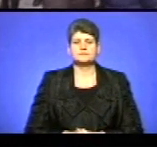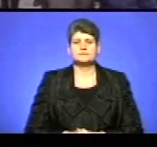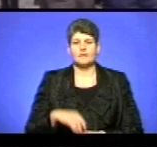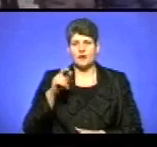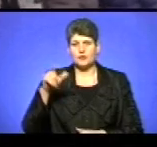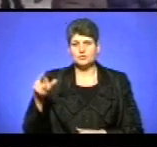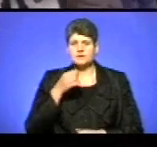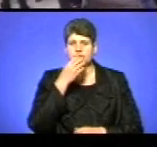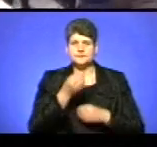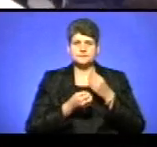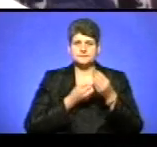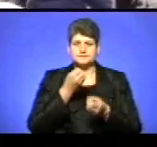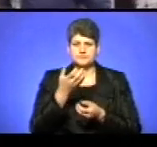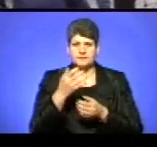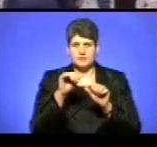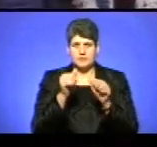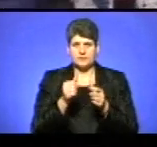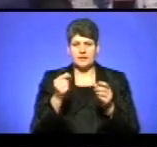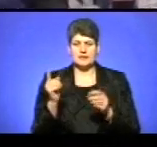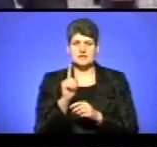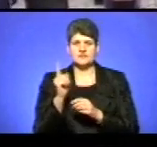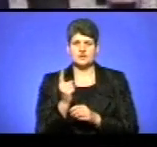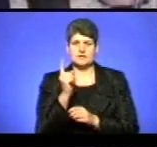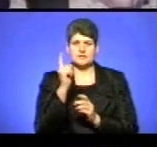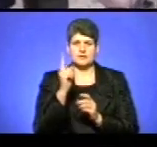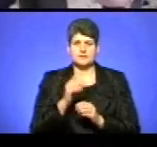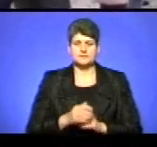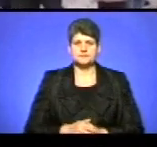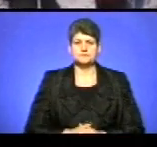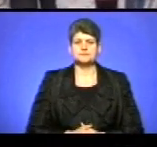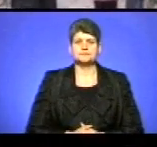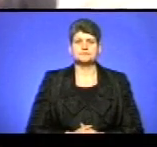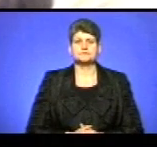Люди поклали квіти до пам'ятника і запалили свічки.